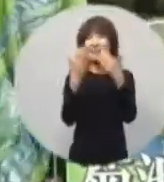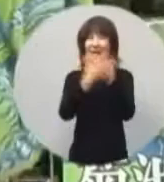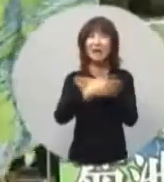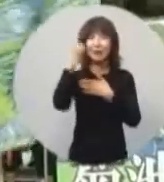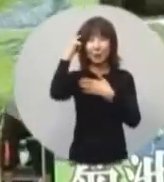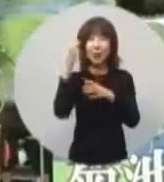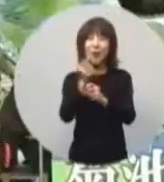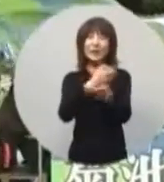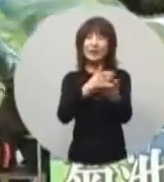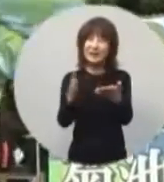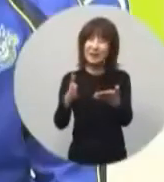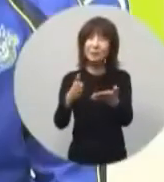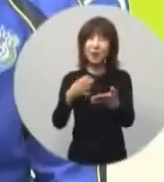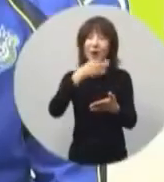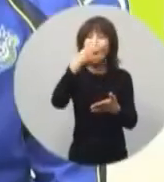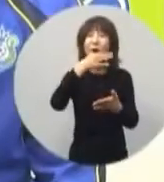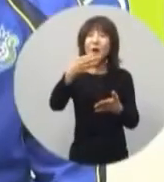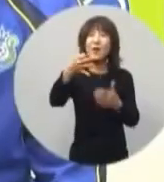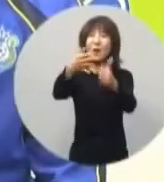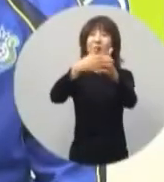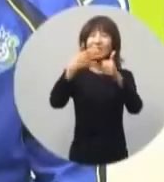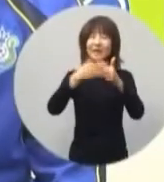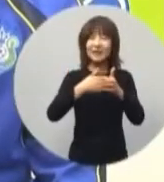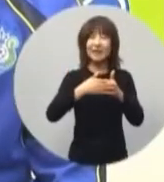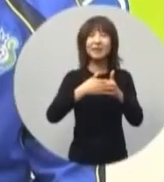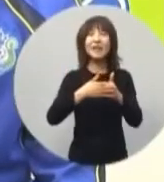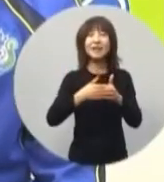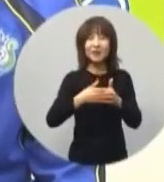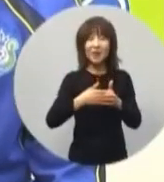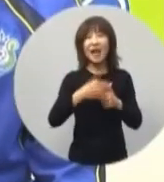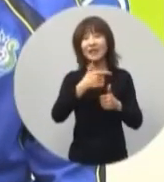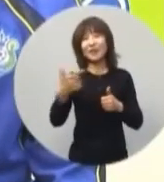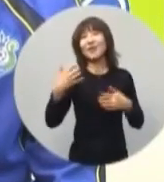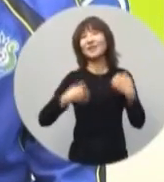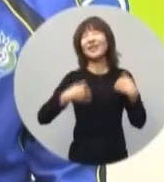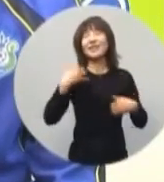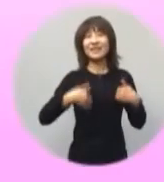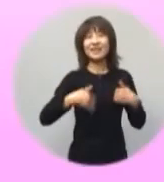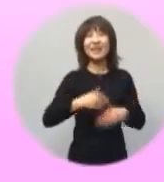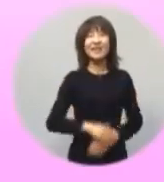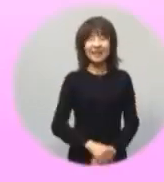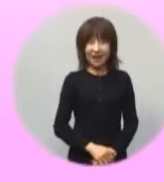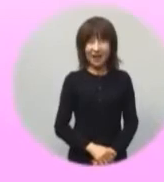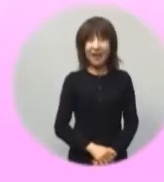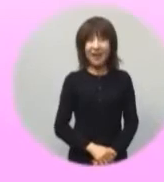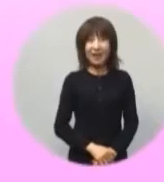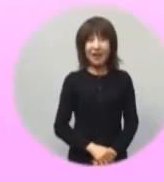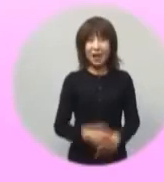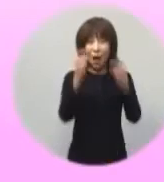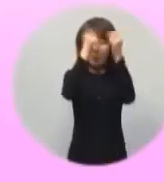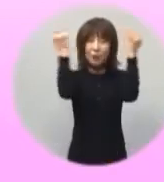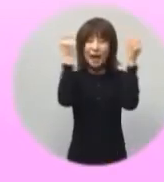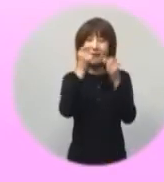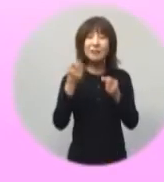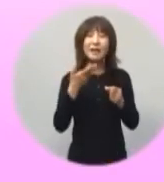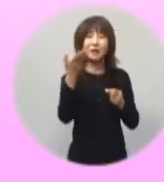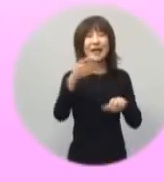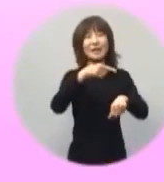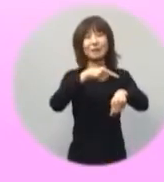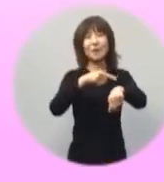でもやっぱああやってコールしてくれるのはすごい嬉しいですね。 ここでプライベートな質問タイ